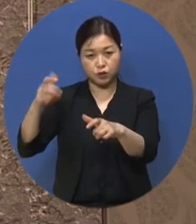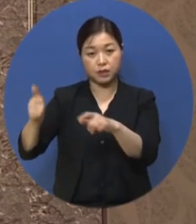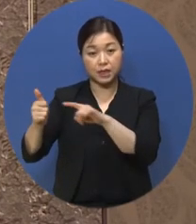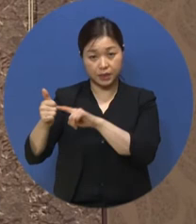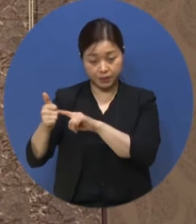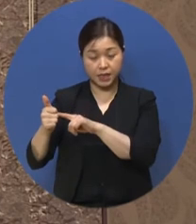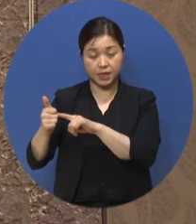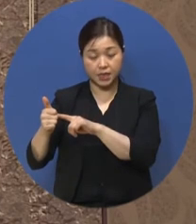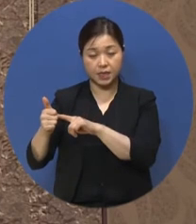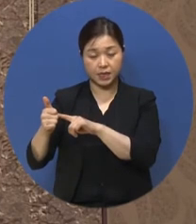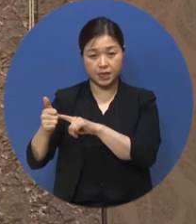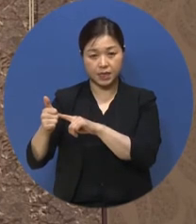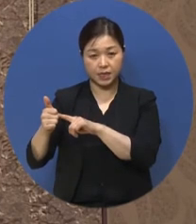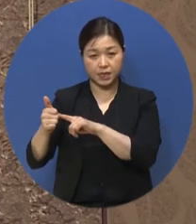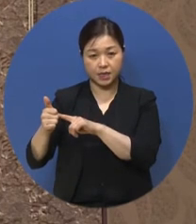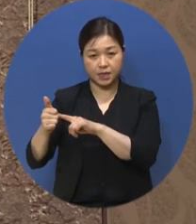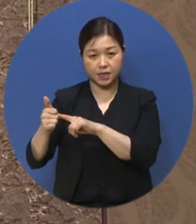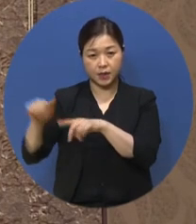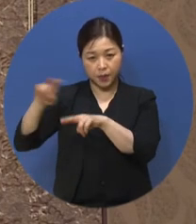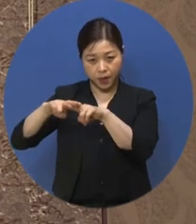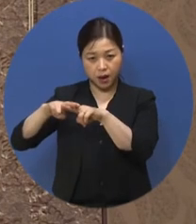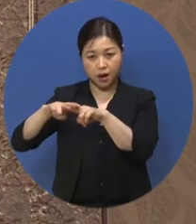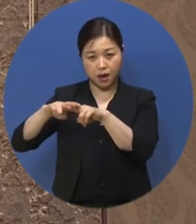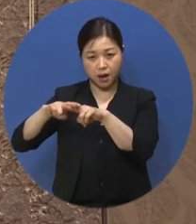이제 그분이 처음 취임을 하면서